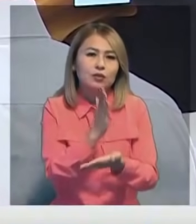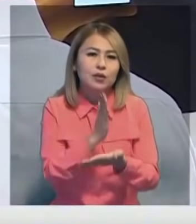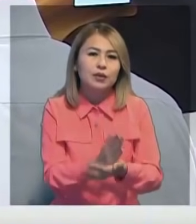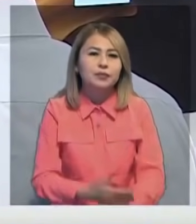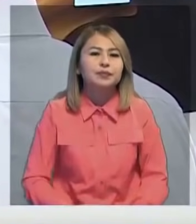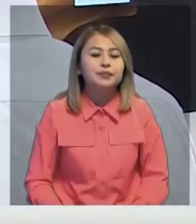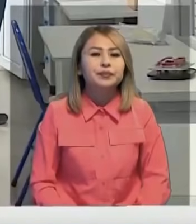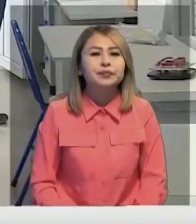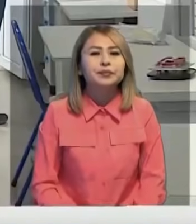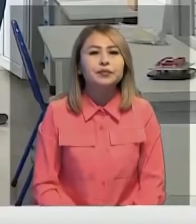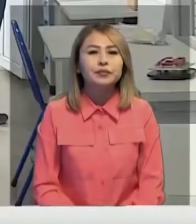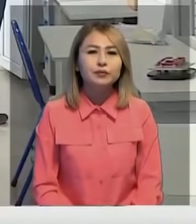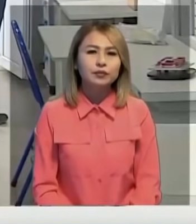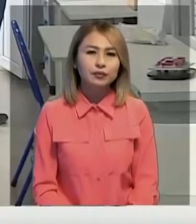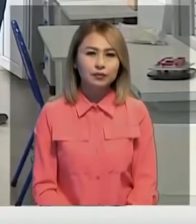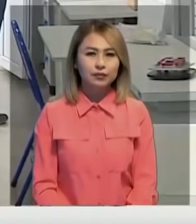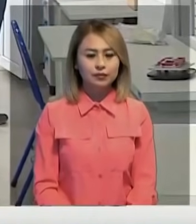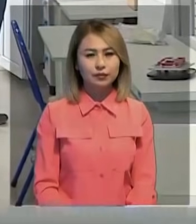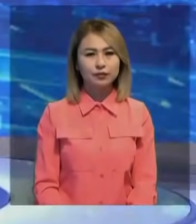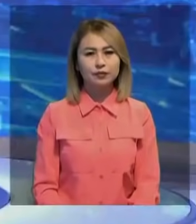жүйесінде бар.